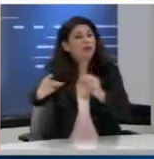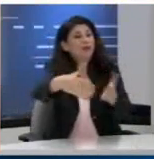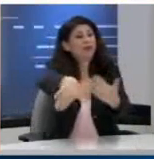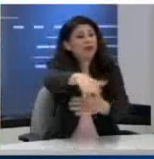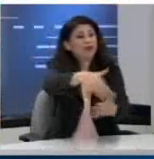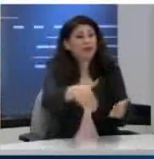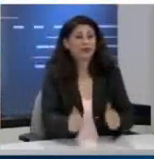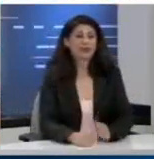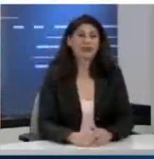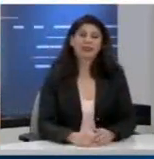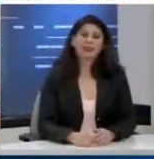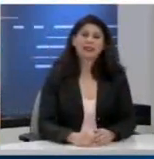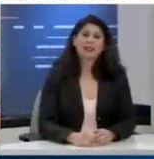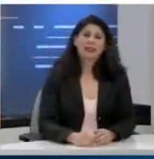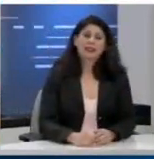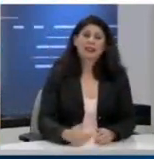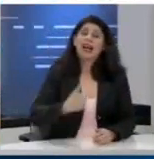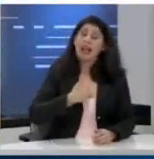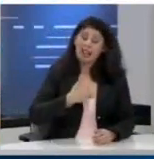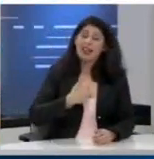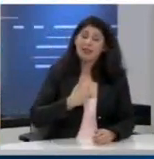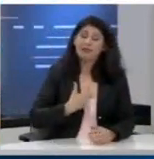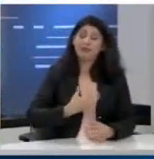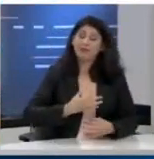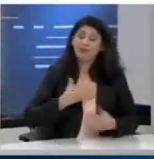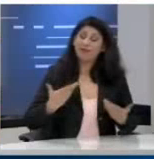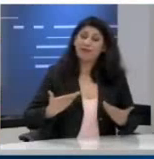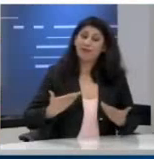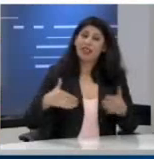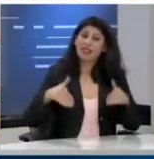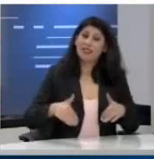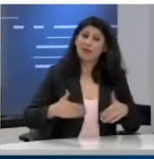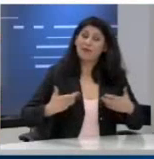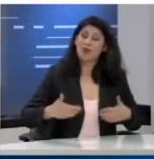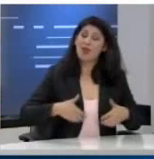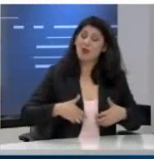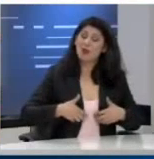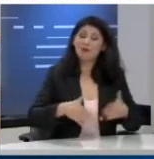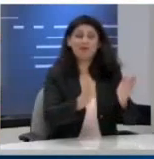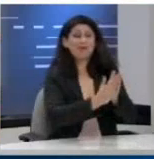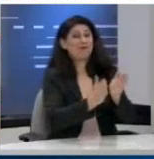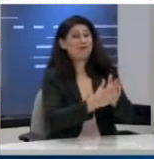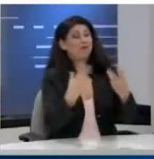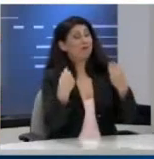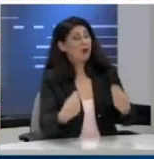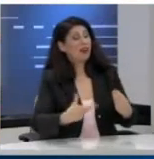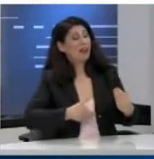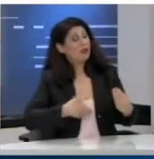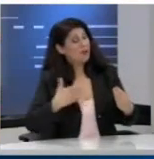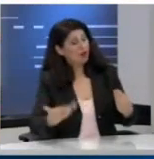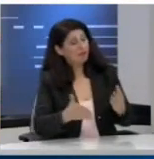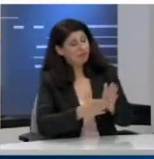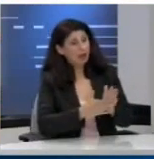Έλα, ήσυχα, ησυχία. Ναι, αλλά εγώ εκτιμώ ιδιαίτερα το χιούμορ. Ησυχία, ησυχία. Και σας επιβραβεύω. Ήταν πάρα πολύ καλό το χιούμορ σας.